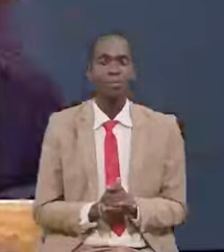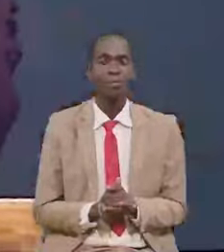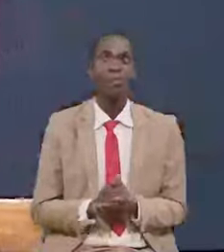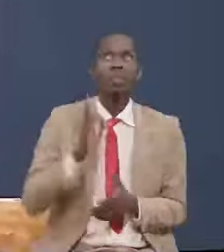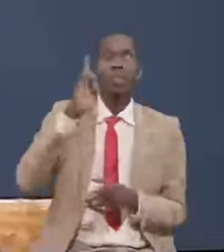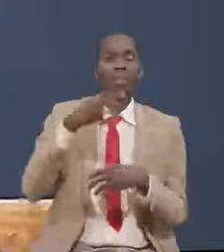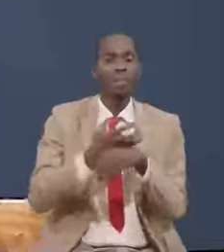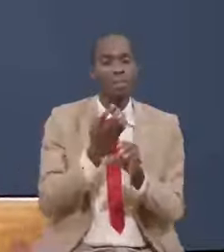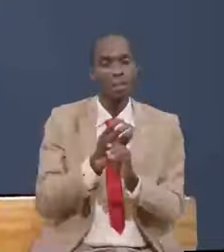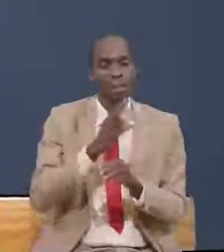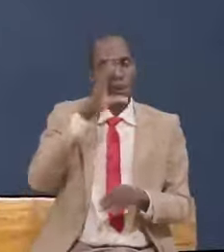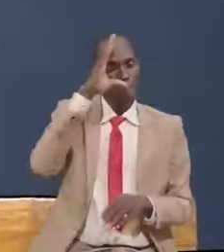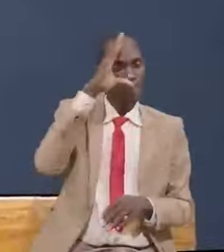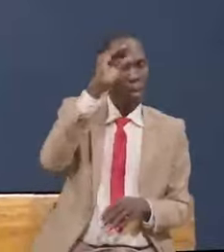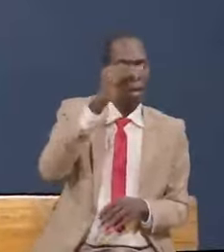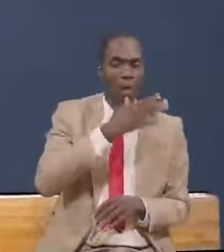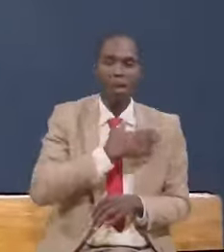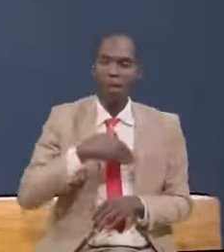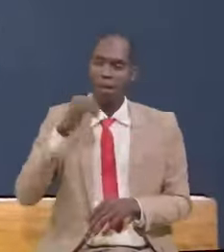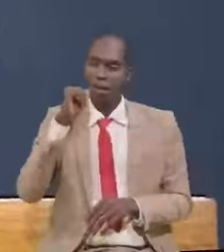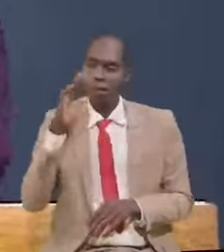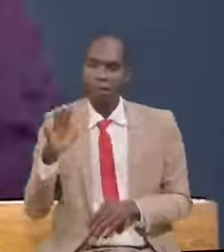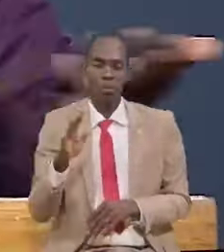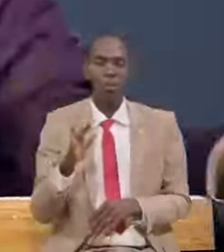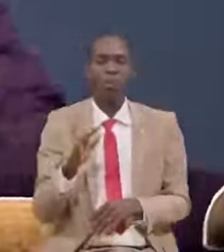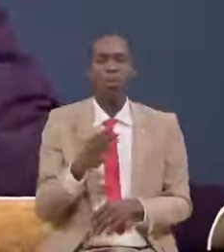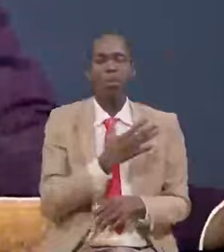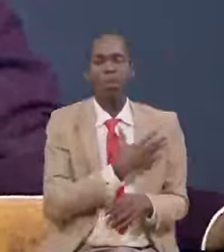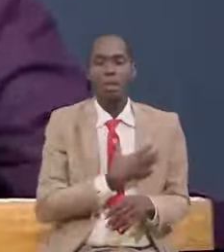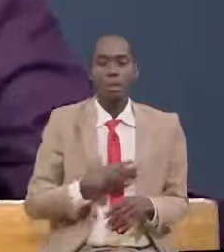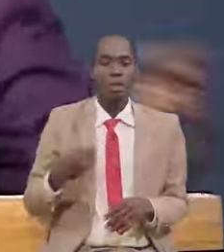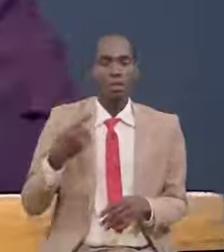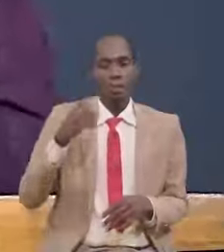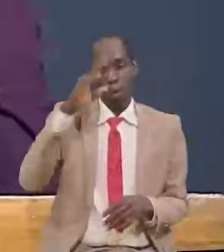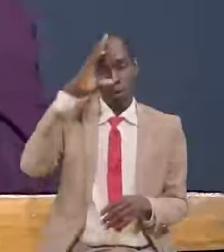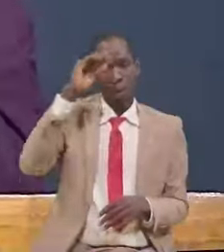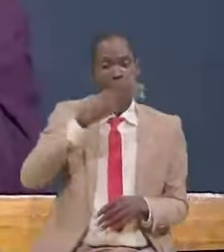Et il a créé l'homme et la femme. L'homme et la femme.